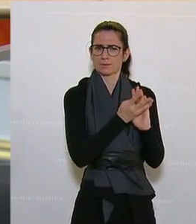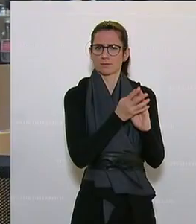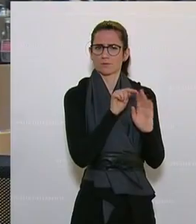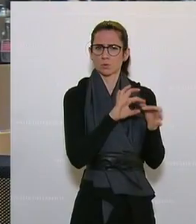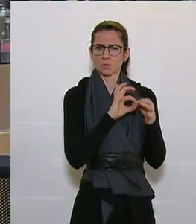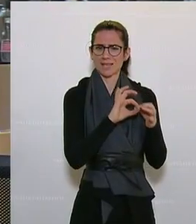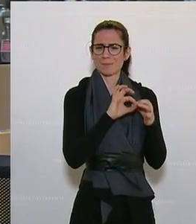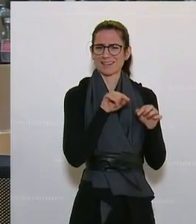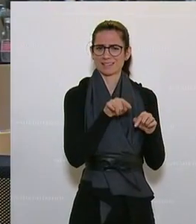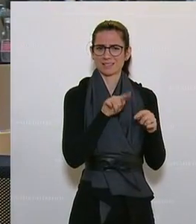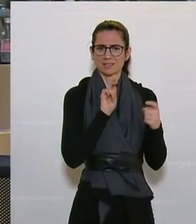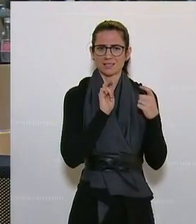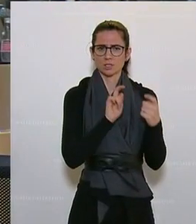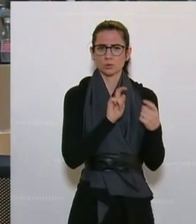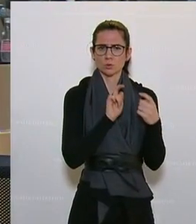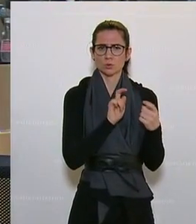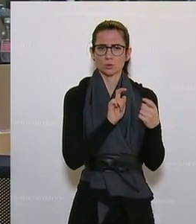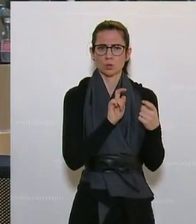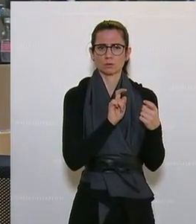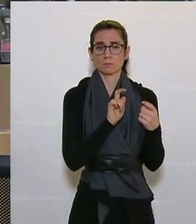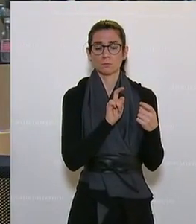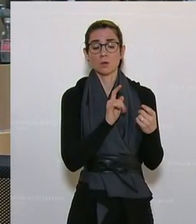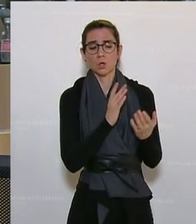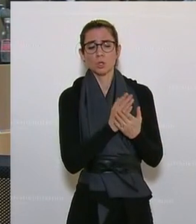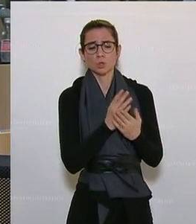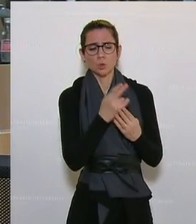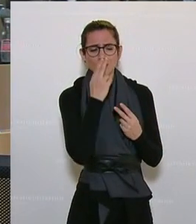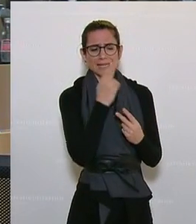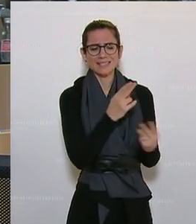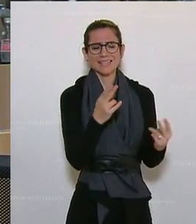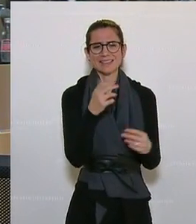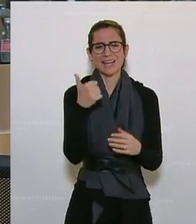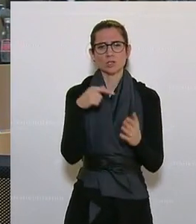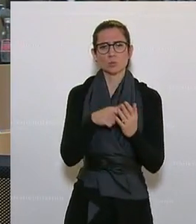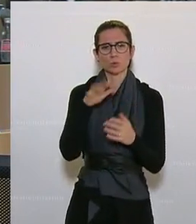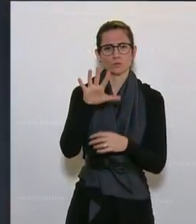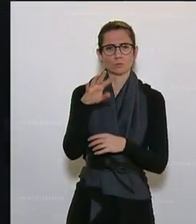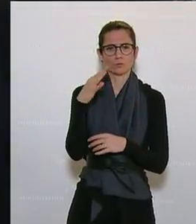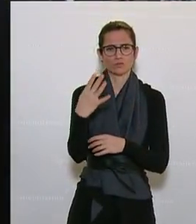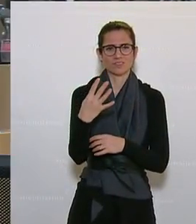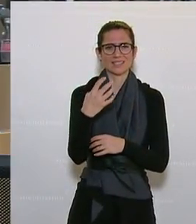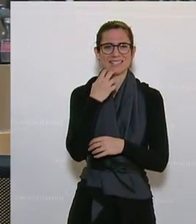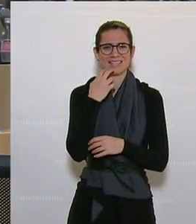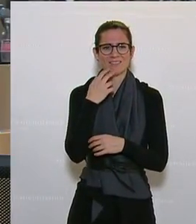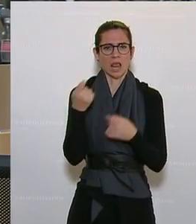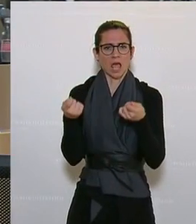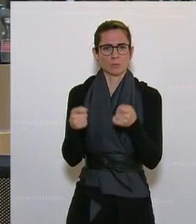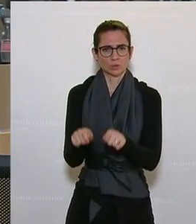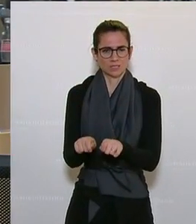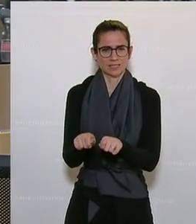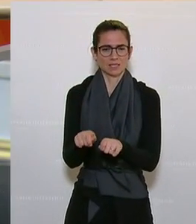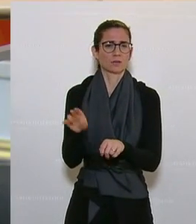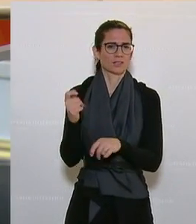rund um diese Debatte vernommen, weil sie schon abgezeichnet hat, dass wir mit 1.45 abschließen wollen und werden. Das ist ja mit